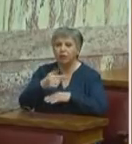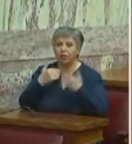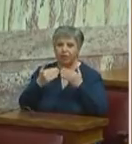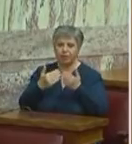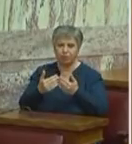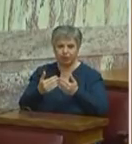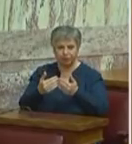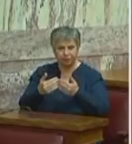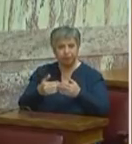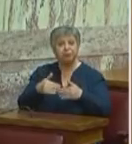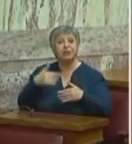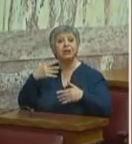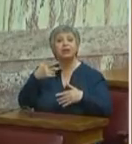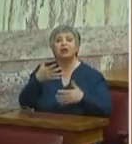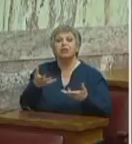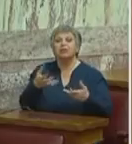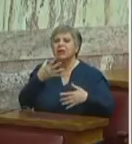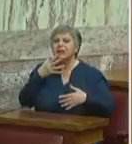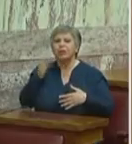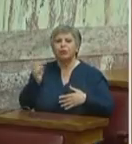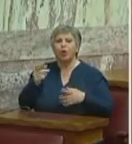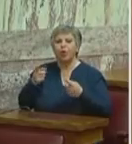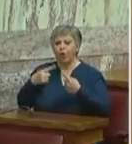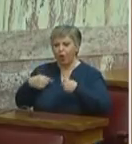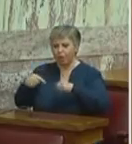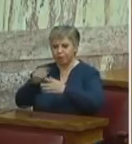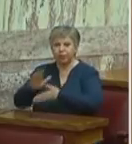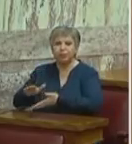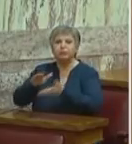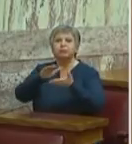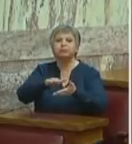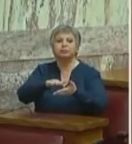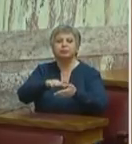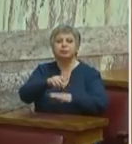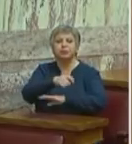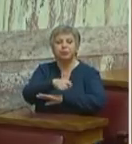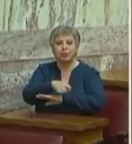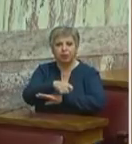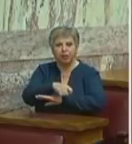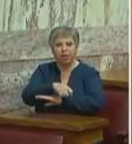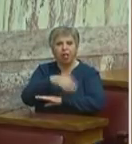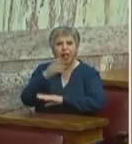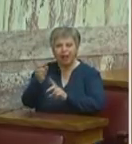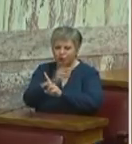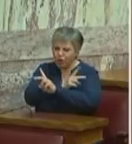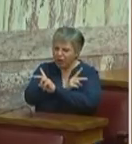Και γιατί πρέπει να συμβεί αυτό? Οι λόγοι είναι απολύτως ξεκάθαροι.